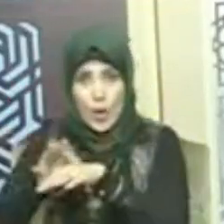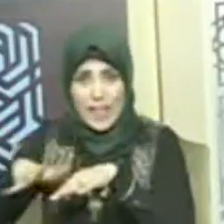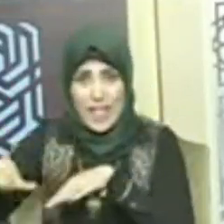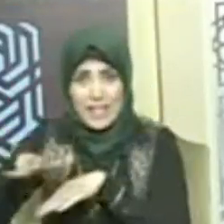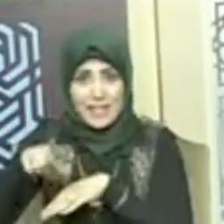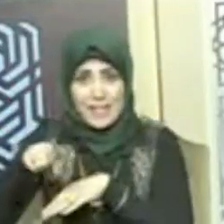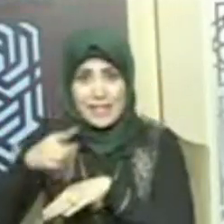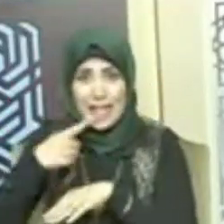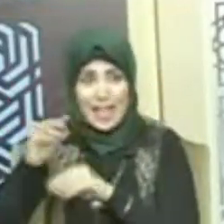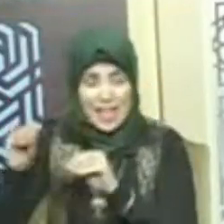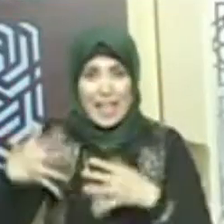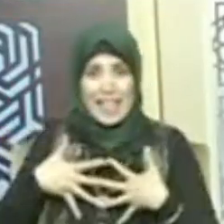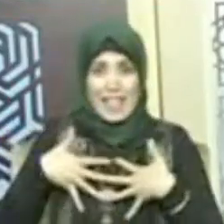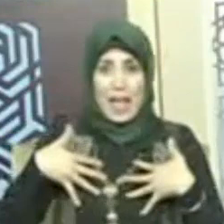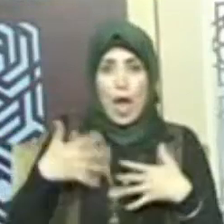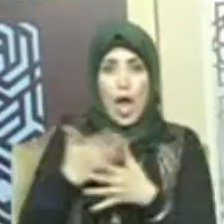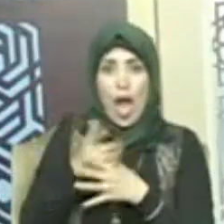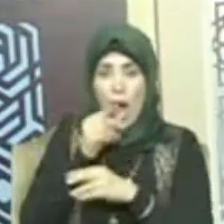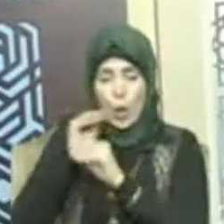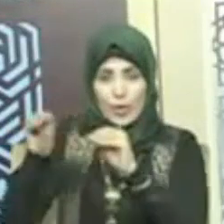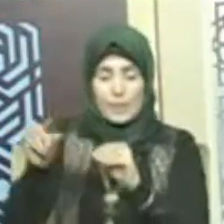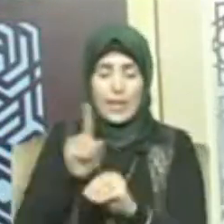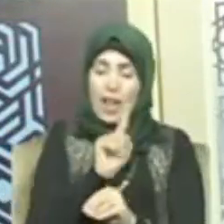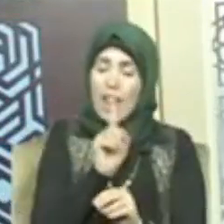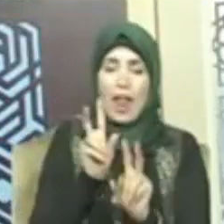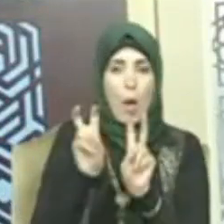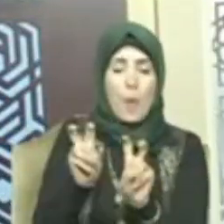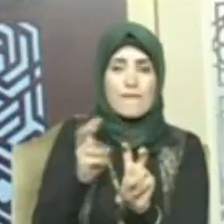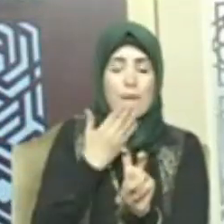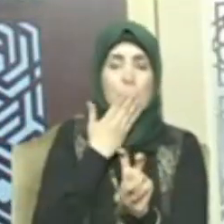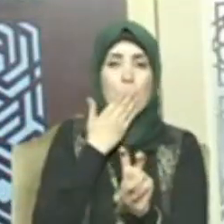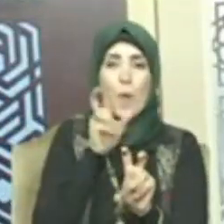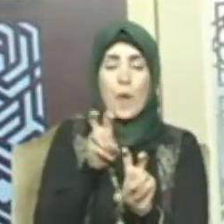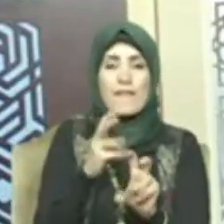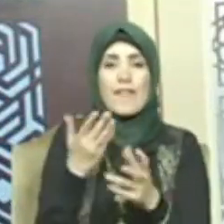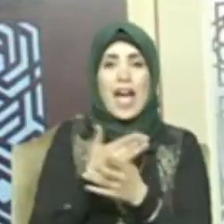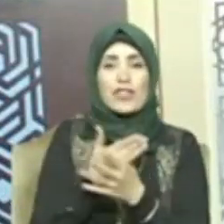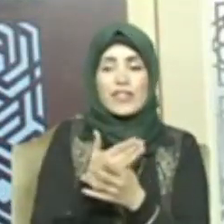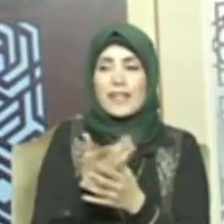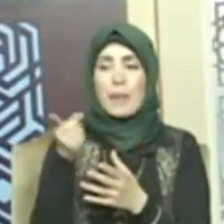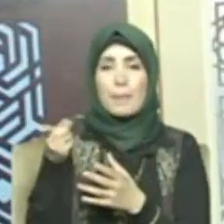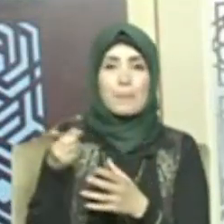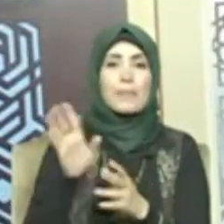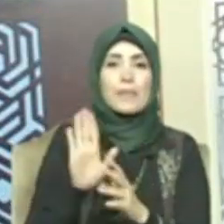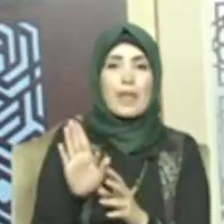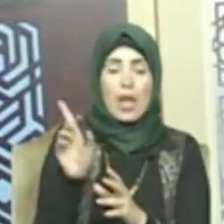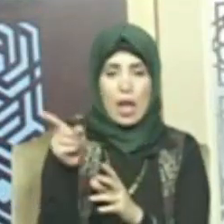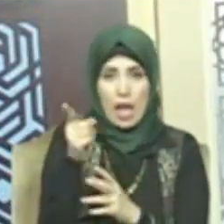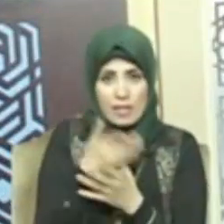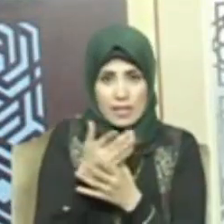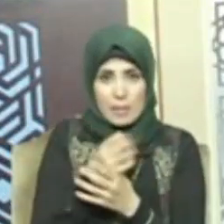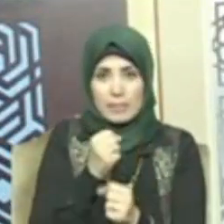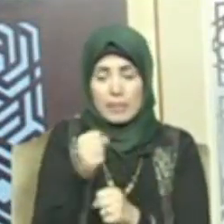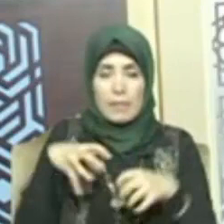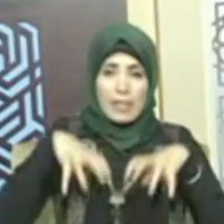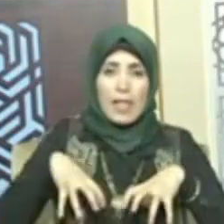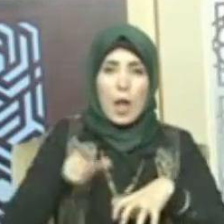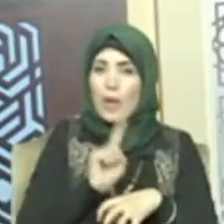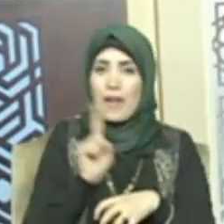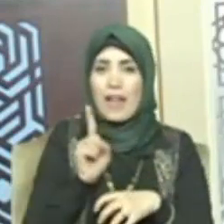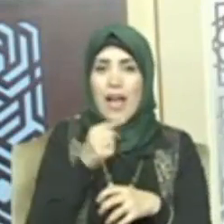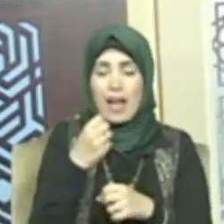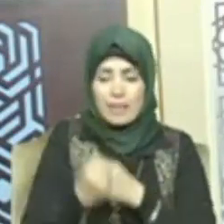دعهم لئلا يتكلوا. فلما حضرت سيدنا معاذ الوفاة حدث